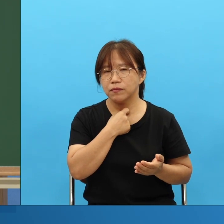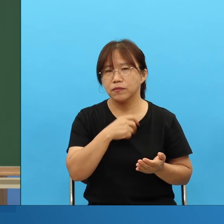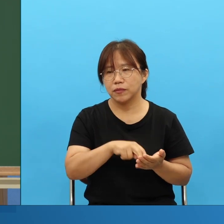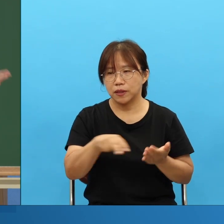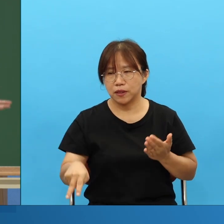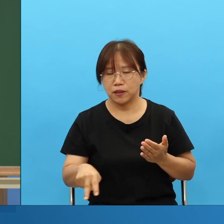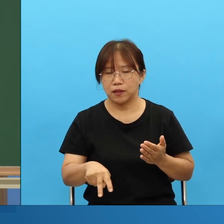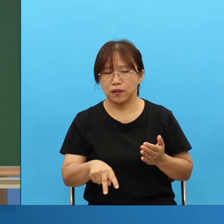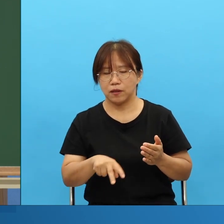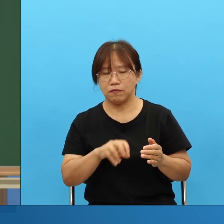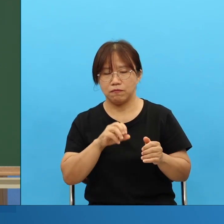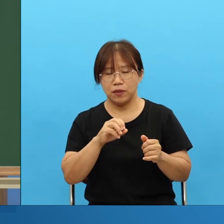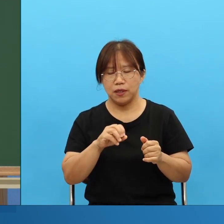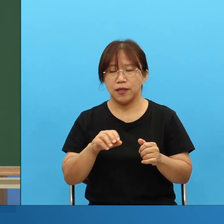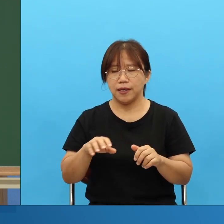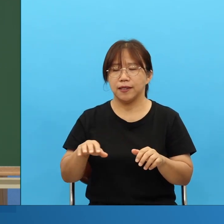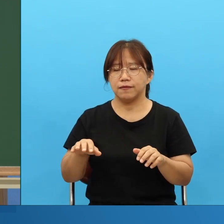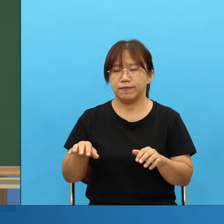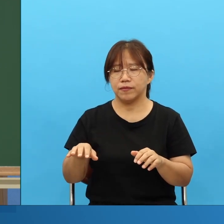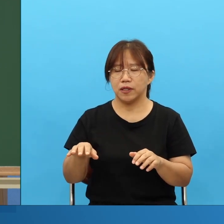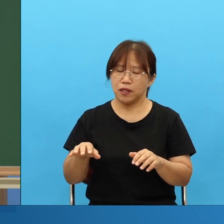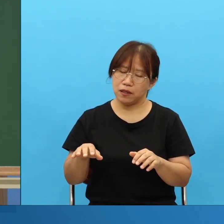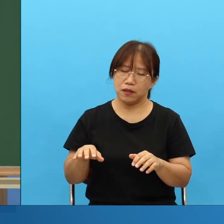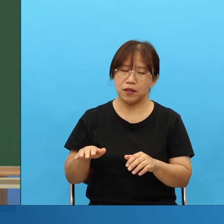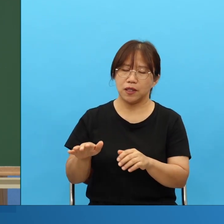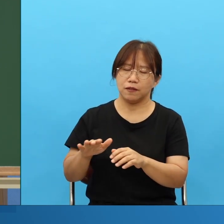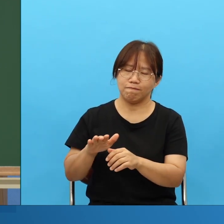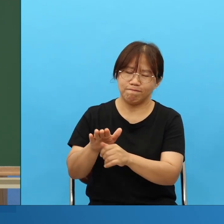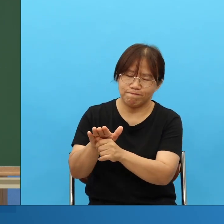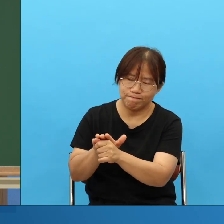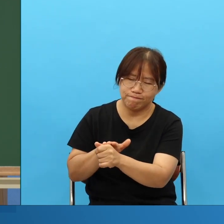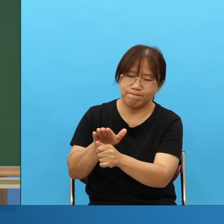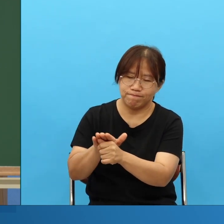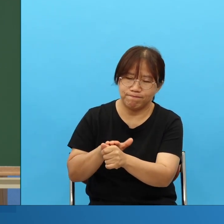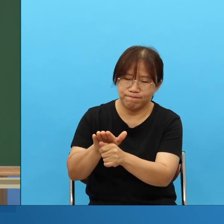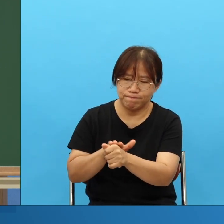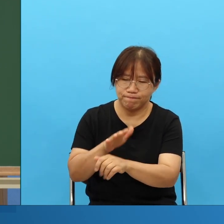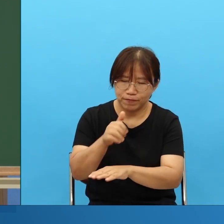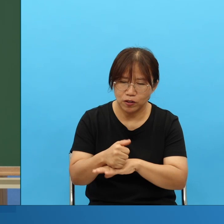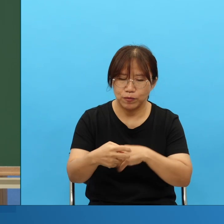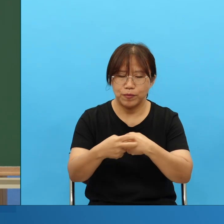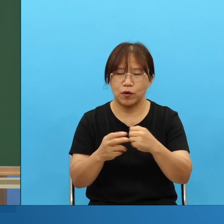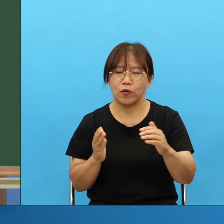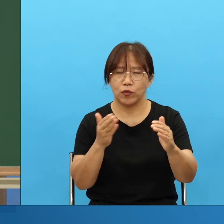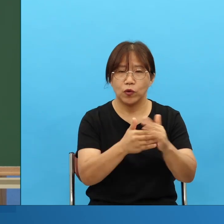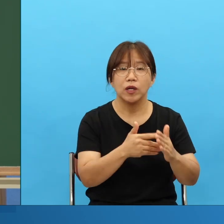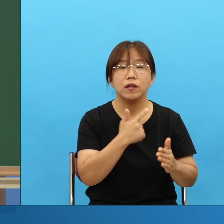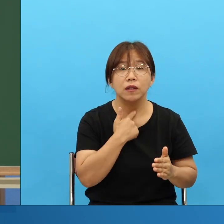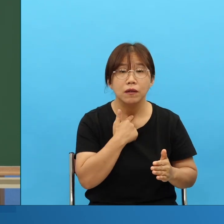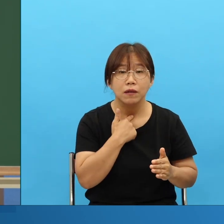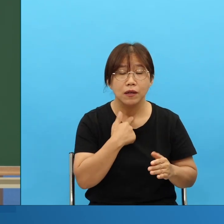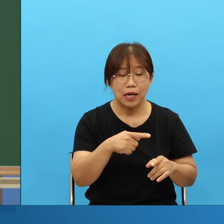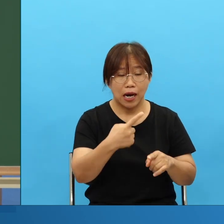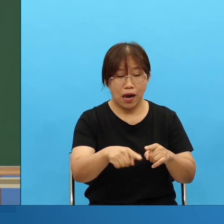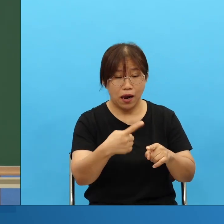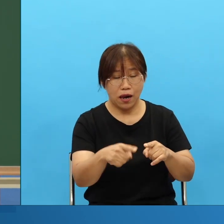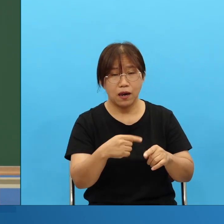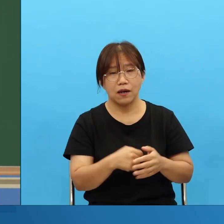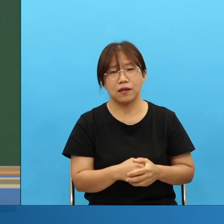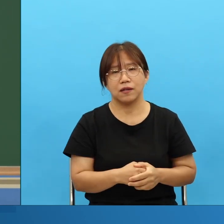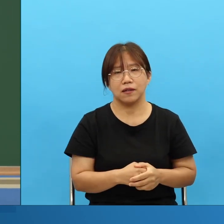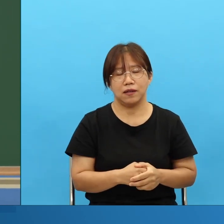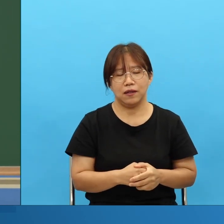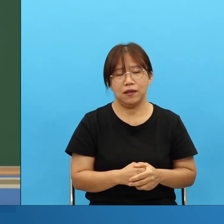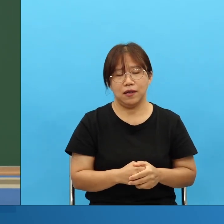부곡 병원까지 가고 그런 적도 있어. 그래서 야, 참 이게 칼을 그때 우리 집 사람한테는 한 10년